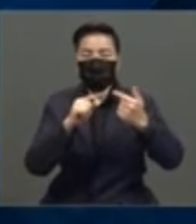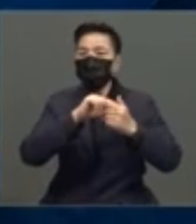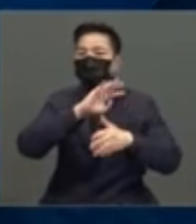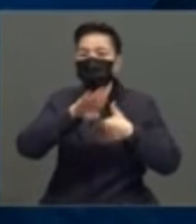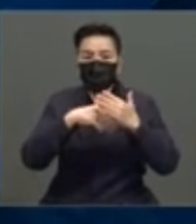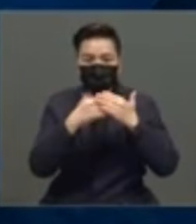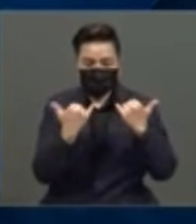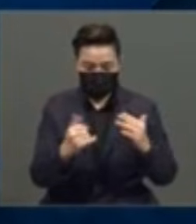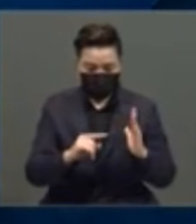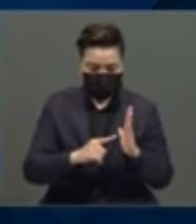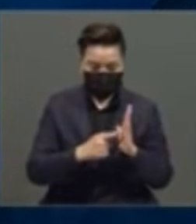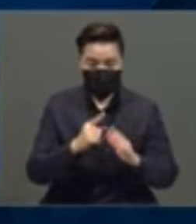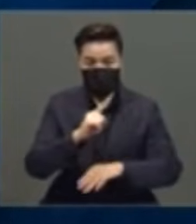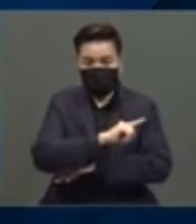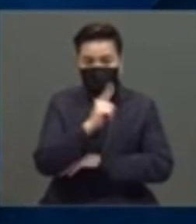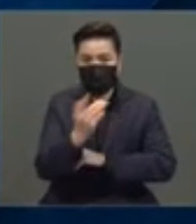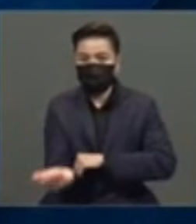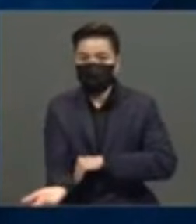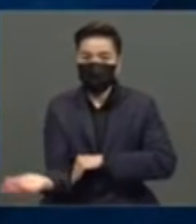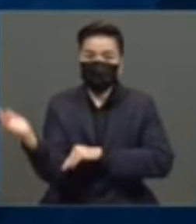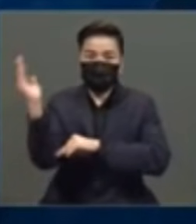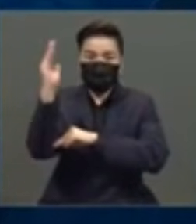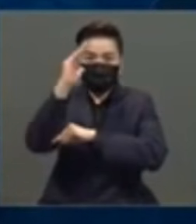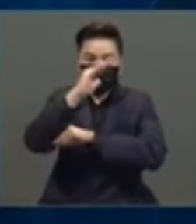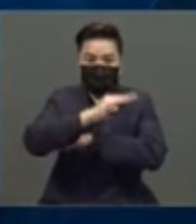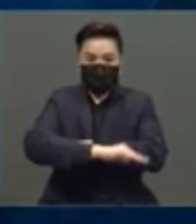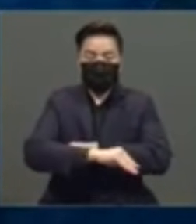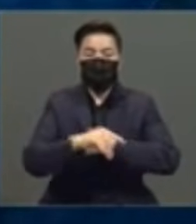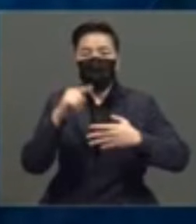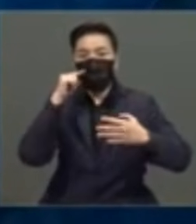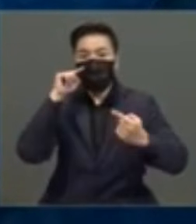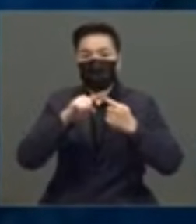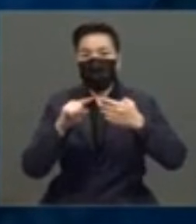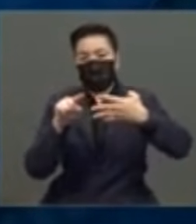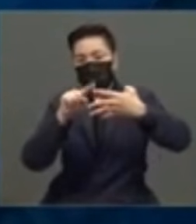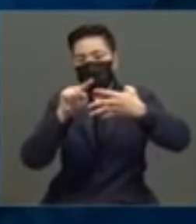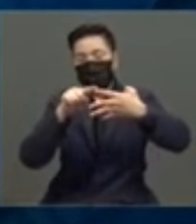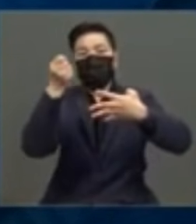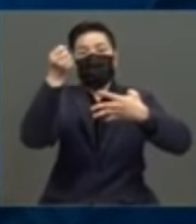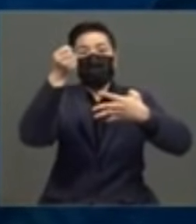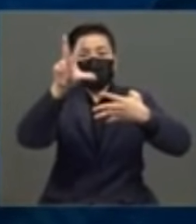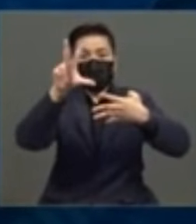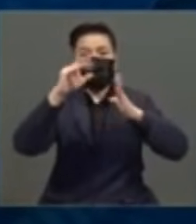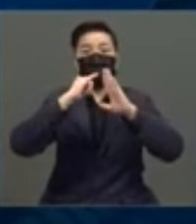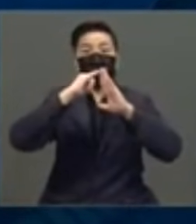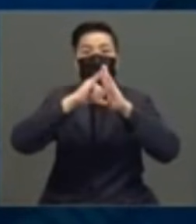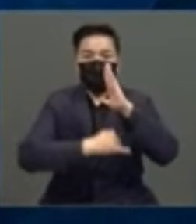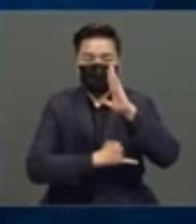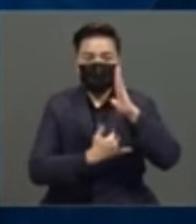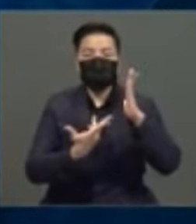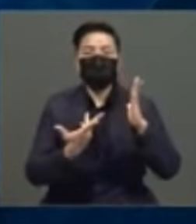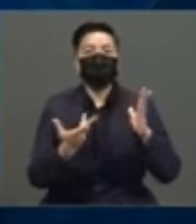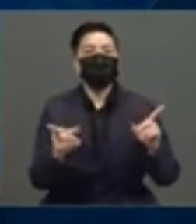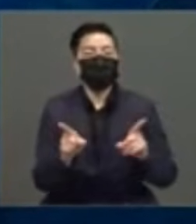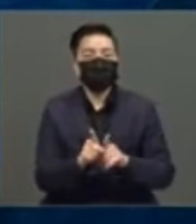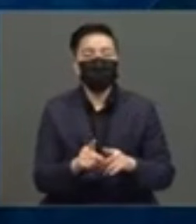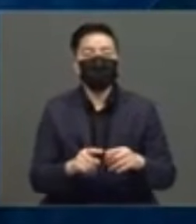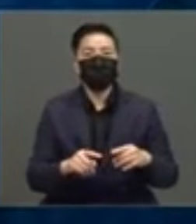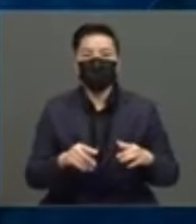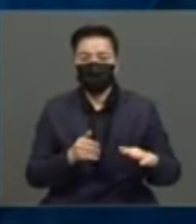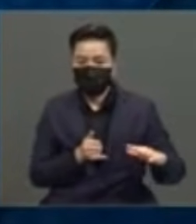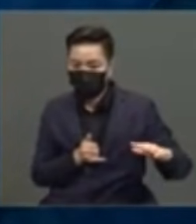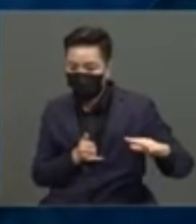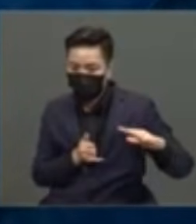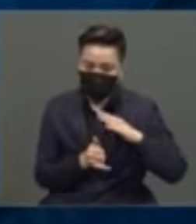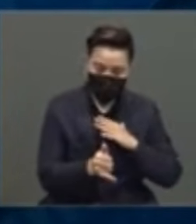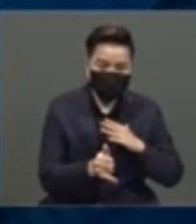ในช่วงเวลาระหว่างวันในพื้นที่ทั้งหมด13จังหวัดนี้จะมีความยุ่งยาก